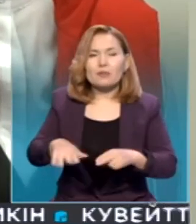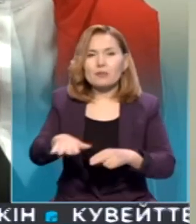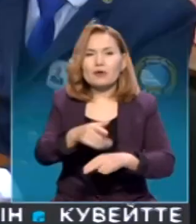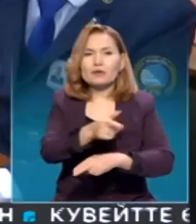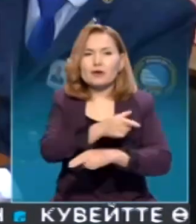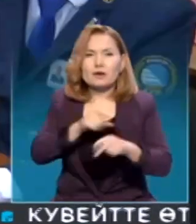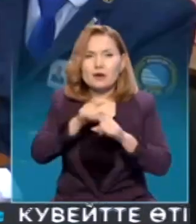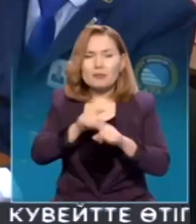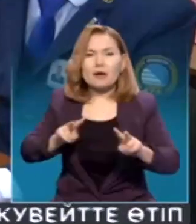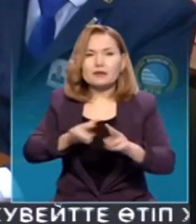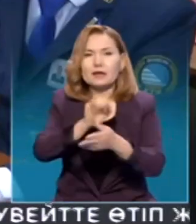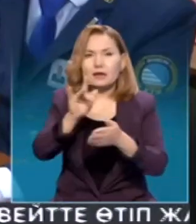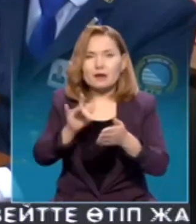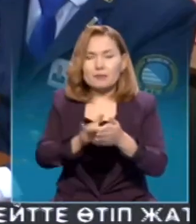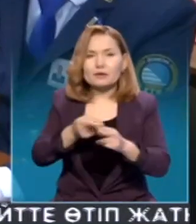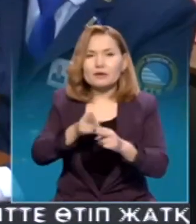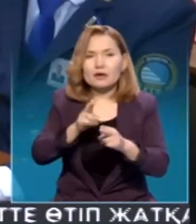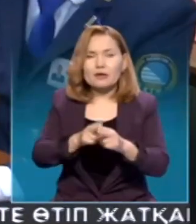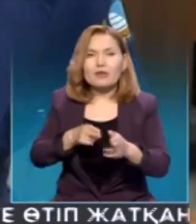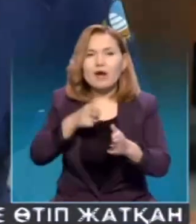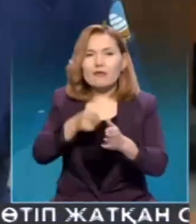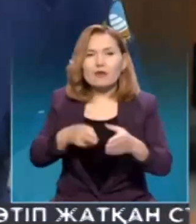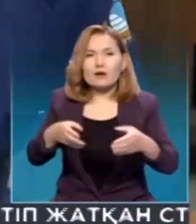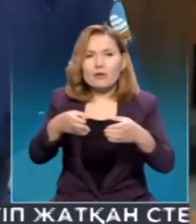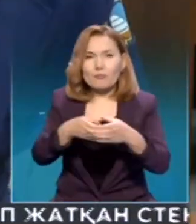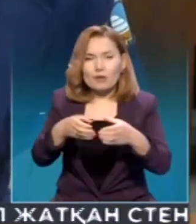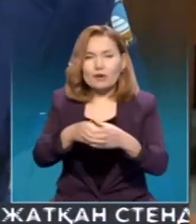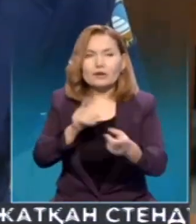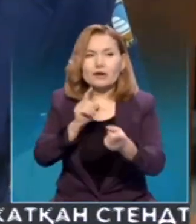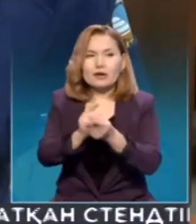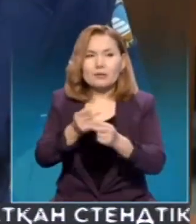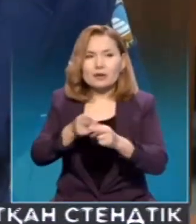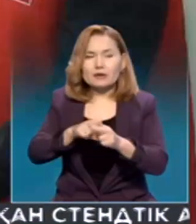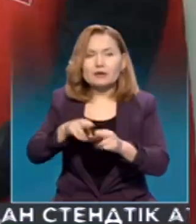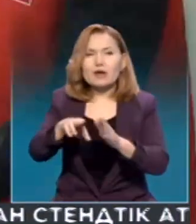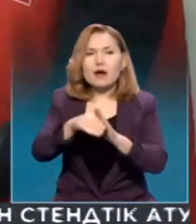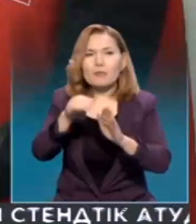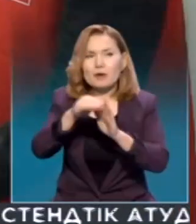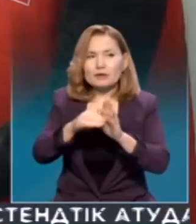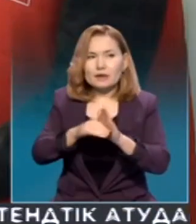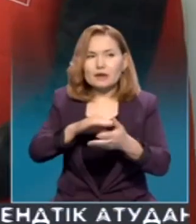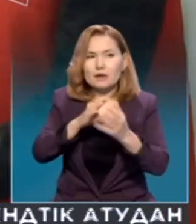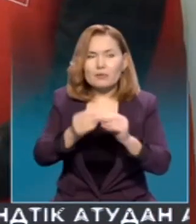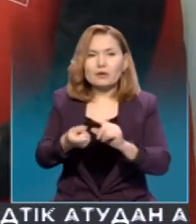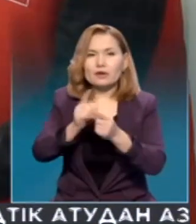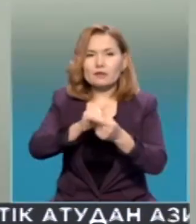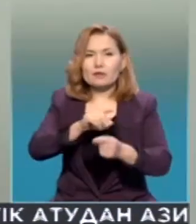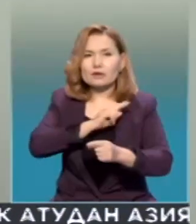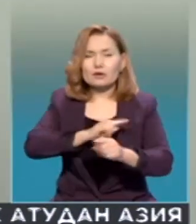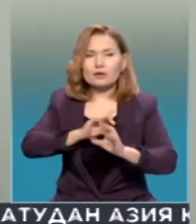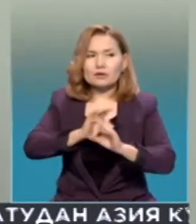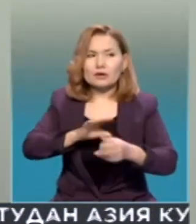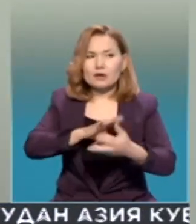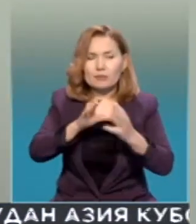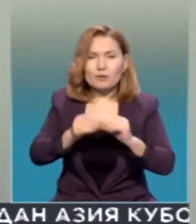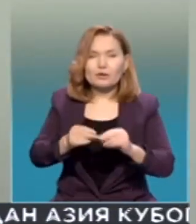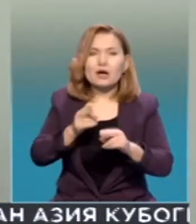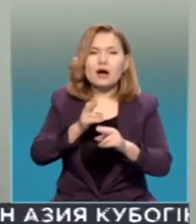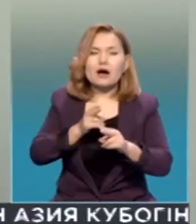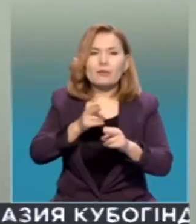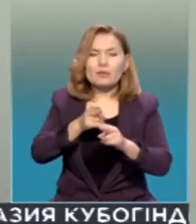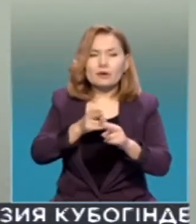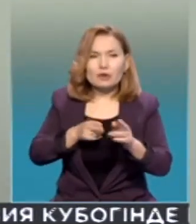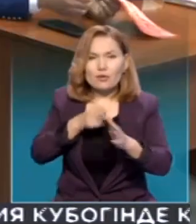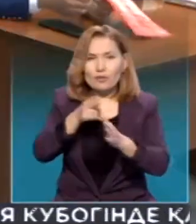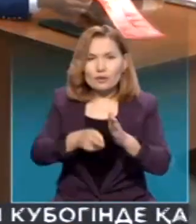мүшелері Елордадағы теміржол вокзал кешенінің ұжымымен кездесті. Кандидаттар сайлауалды бағдарламасында көзделген реформалар туралы айтып берді. Сондай-ақ теміржолшылардың